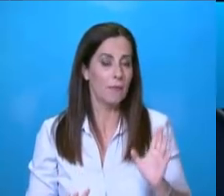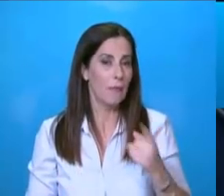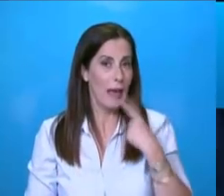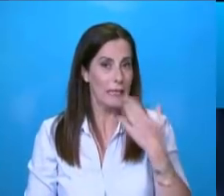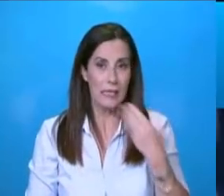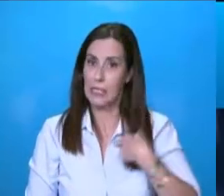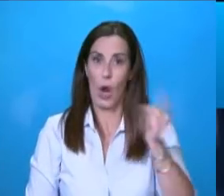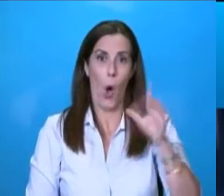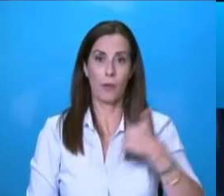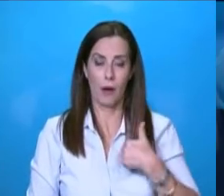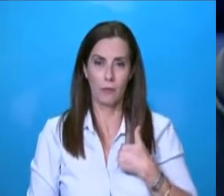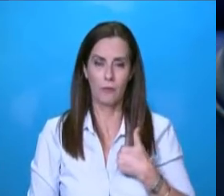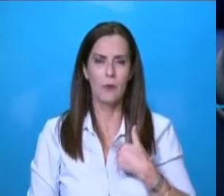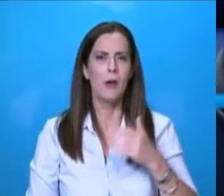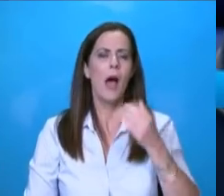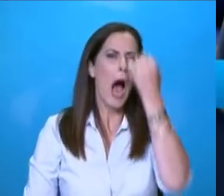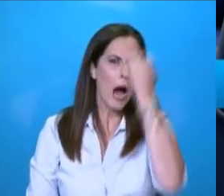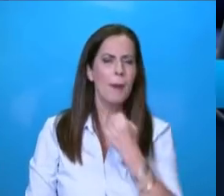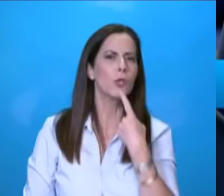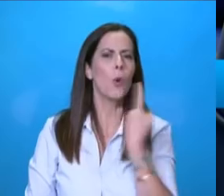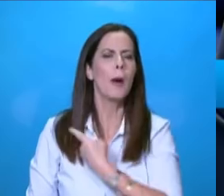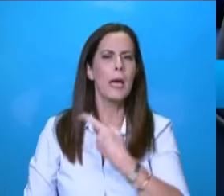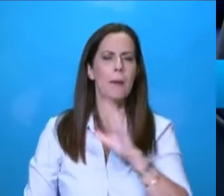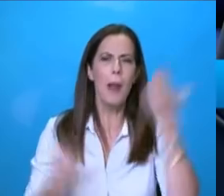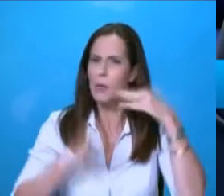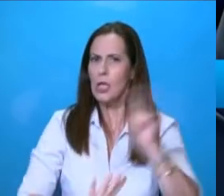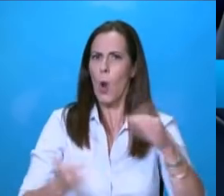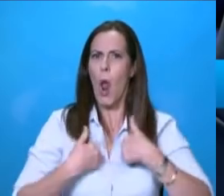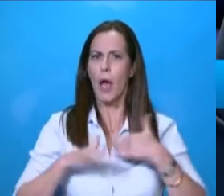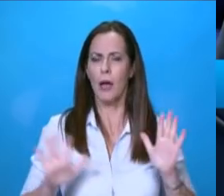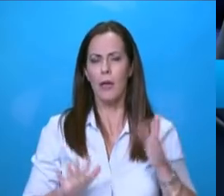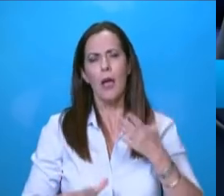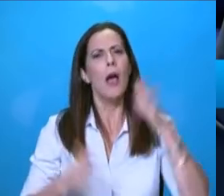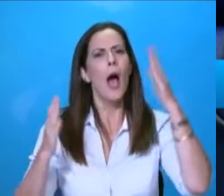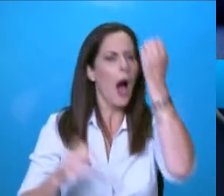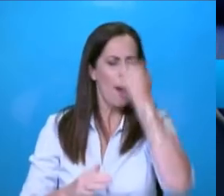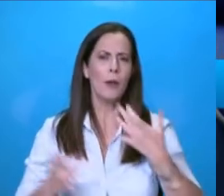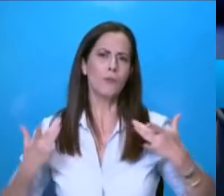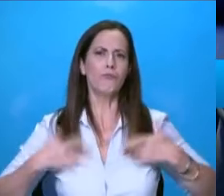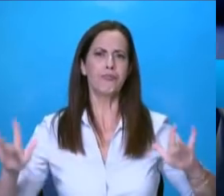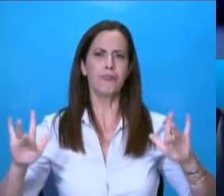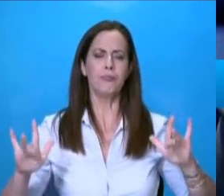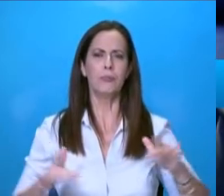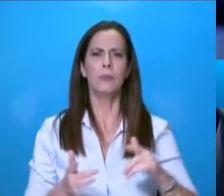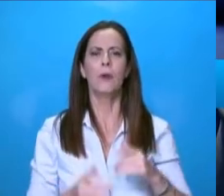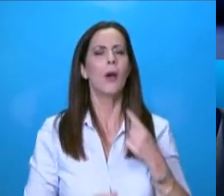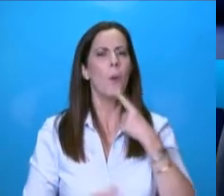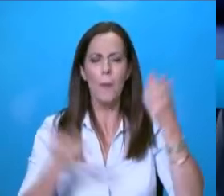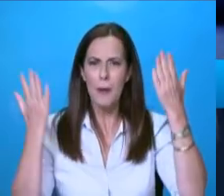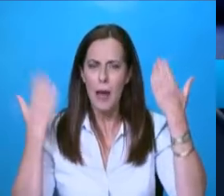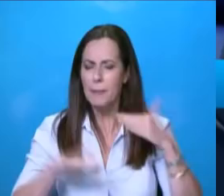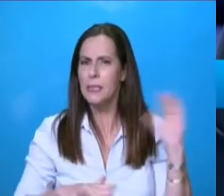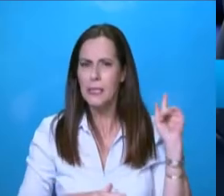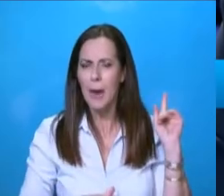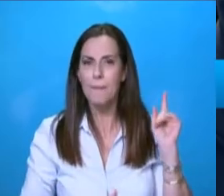כן, דרך המצרים כמובן. הם ממהרים להוציא את עצמם מהסיפור הזה, להסיר מעליהם אחריות מול המתווך המצרי, מול הישראלים.